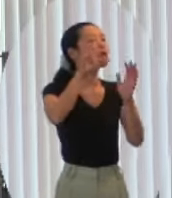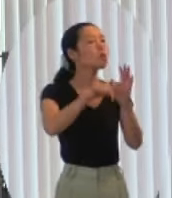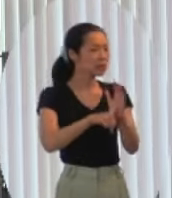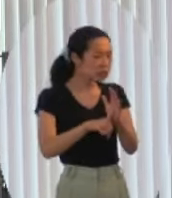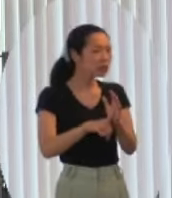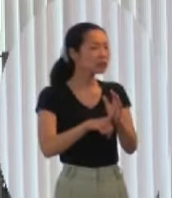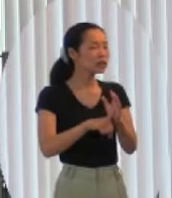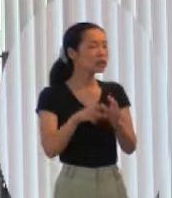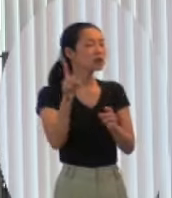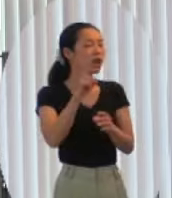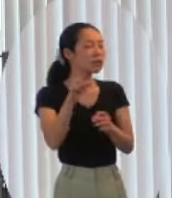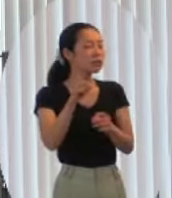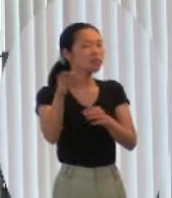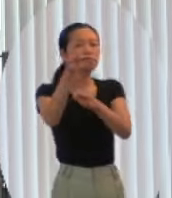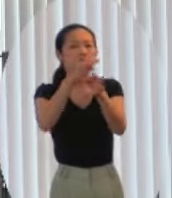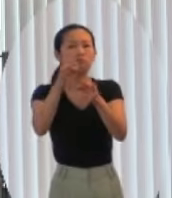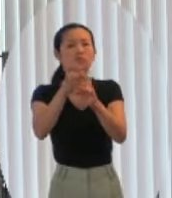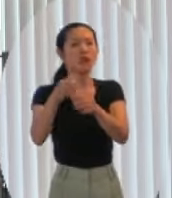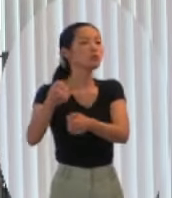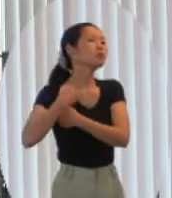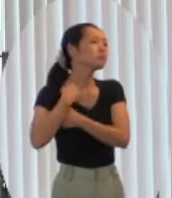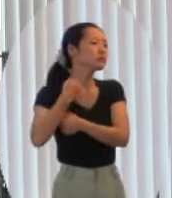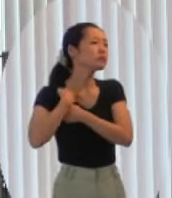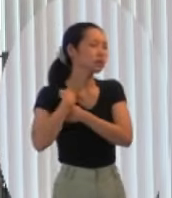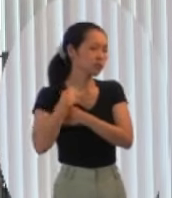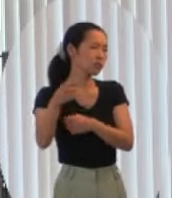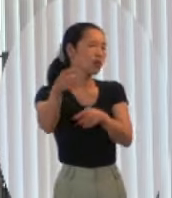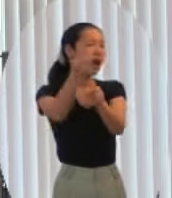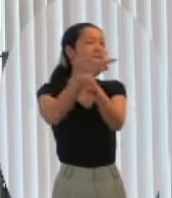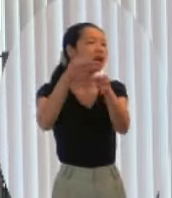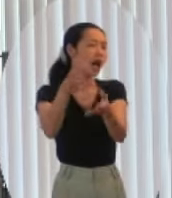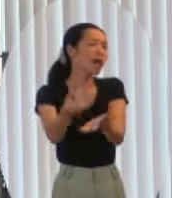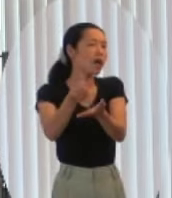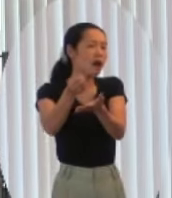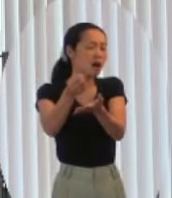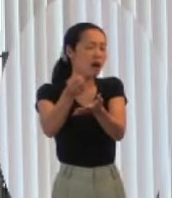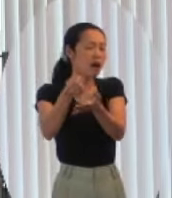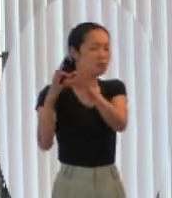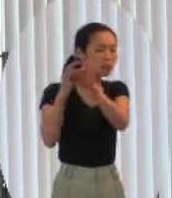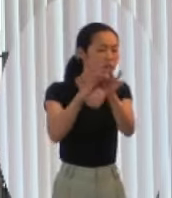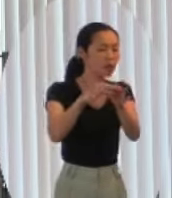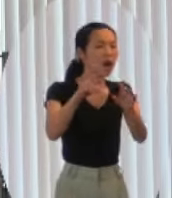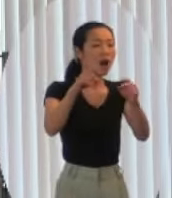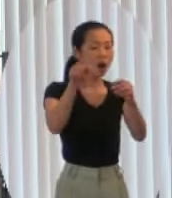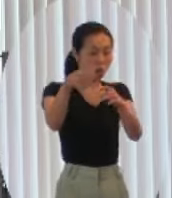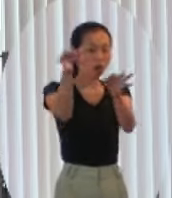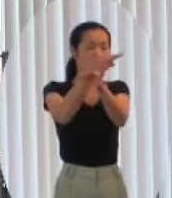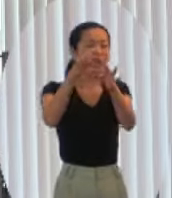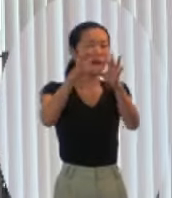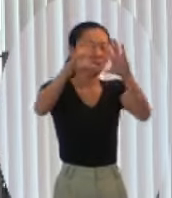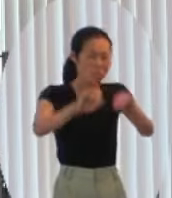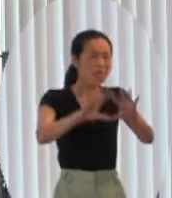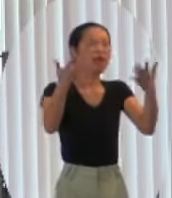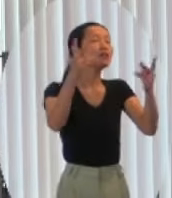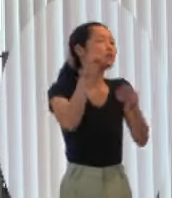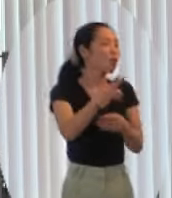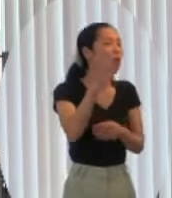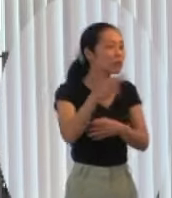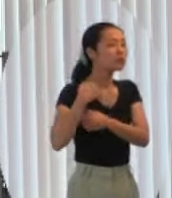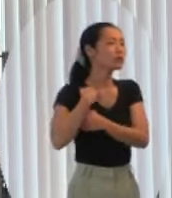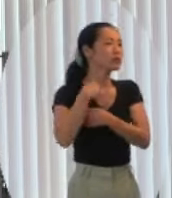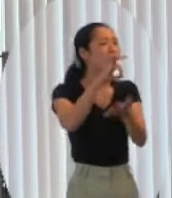するということと産業を維持するということが切り離せなくなっていて、それは本当に、心